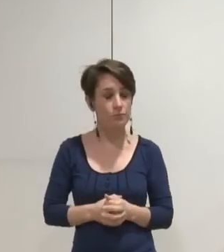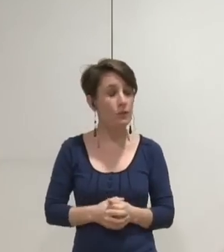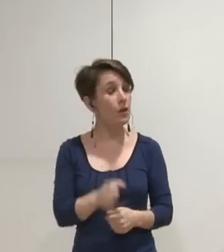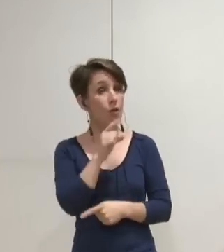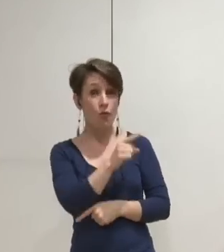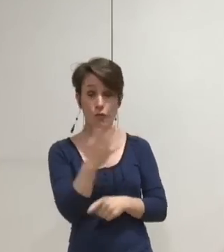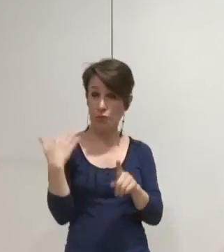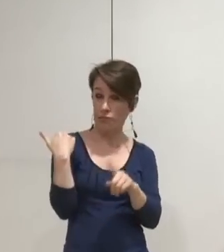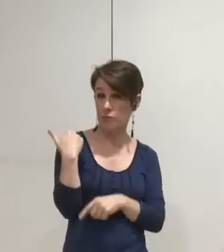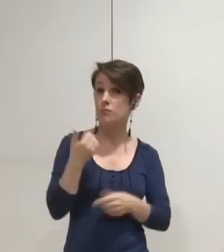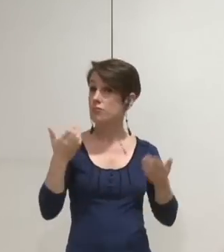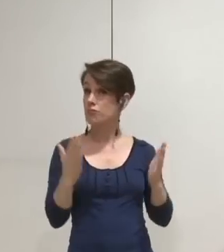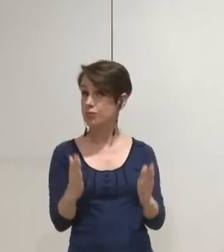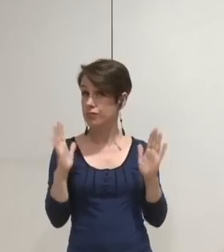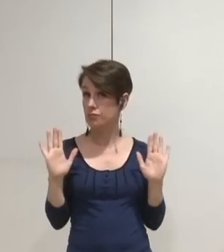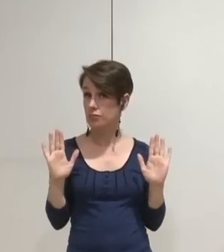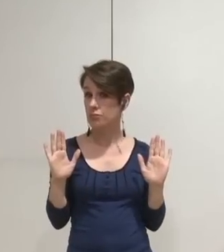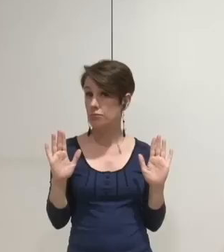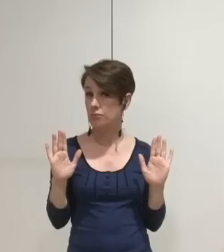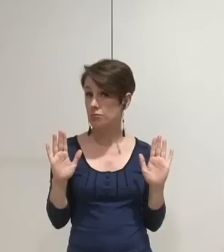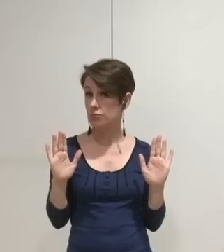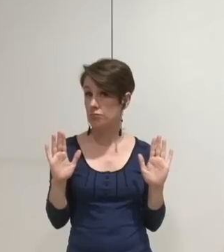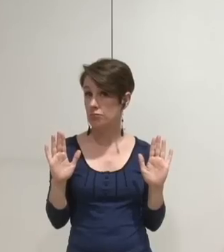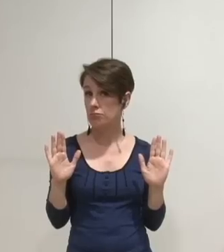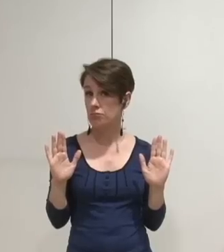avez prises qui relève